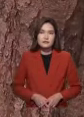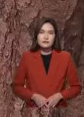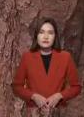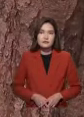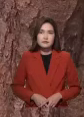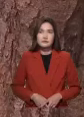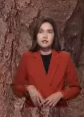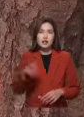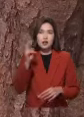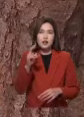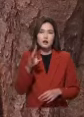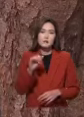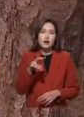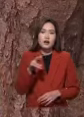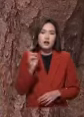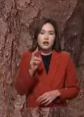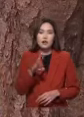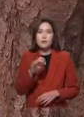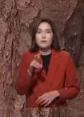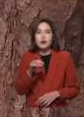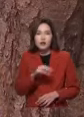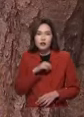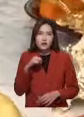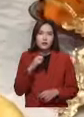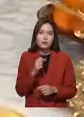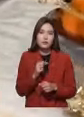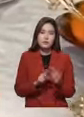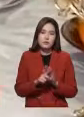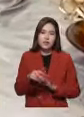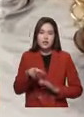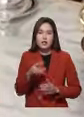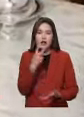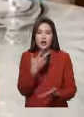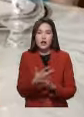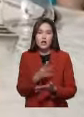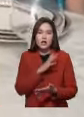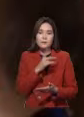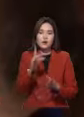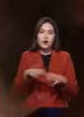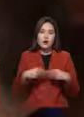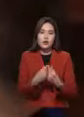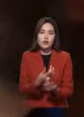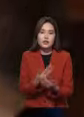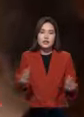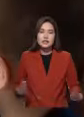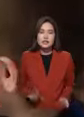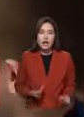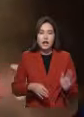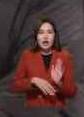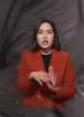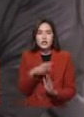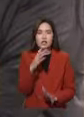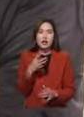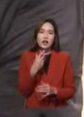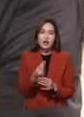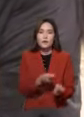қарагөз, паравоз деген тақырыбының өзінен бастап адам күле бастайды. Ал үйде Көпен Әмірбек отбасының тірегі жақсы жар үлгілі әке бола